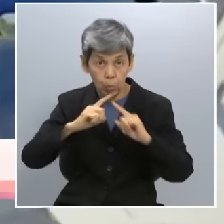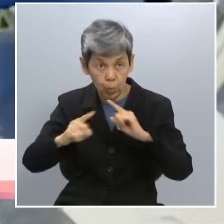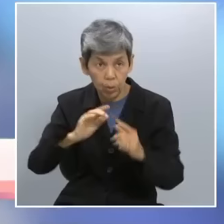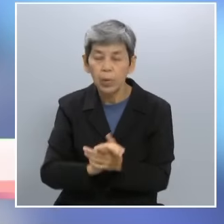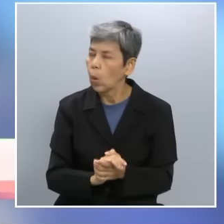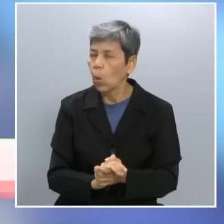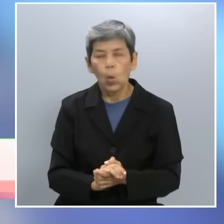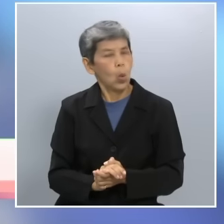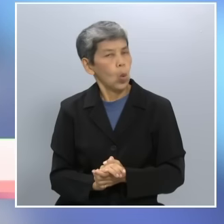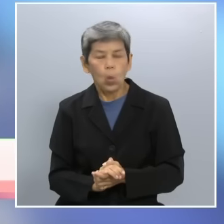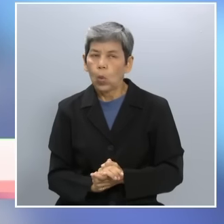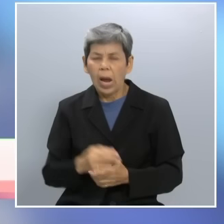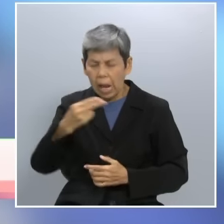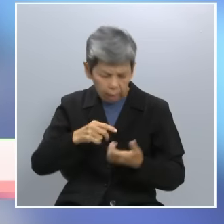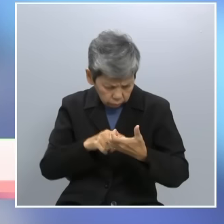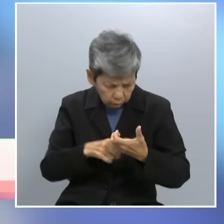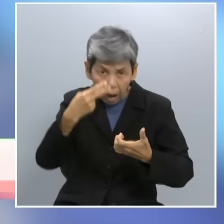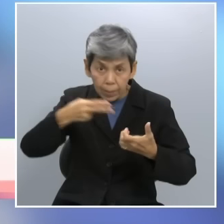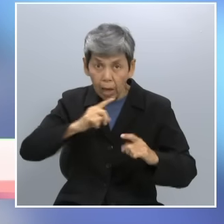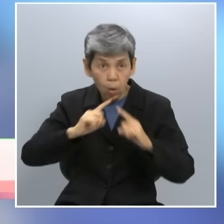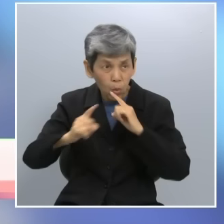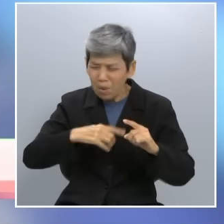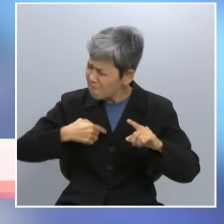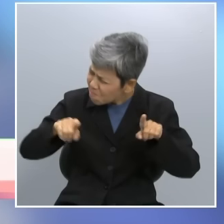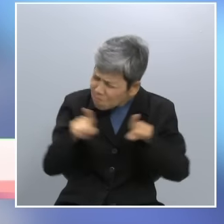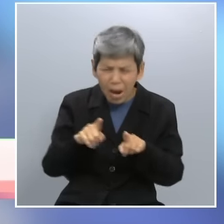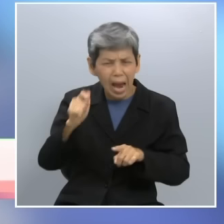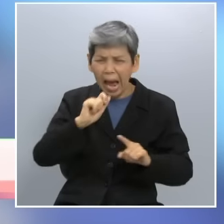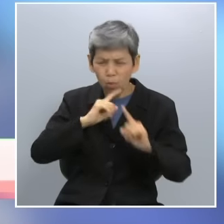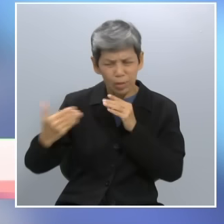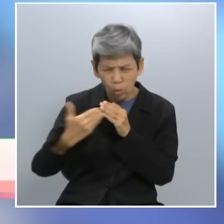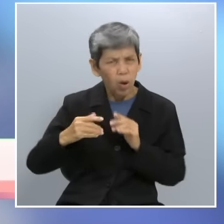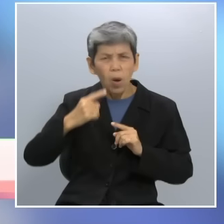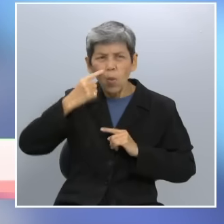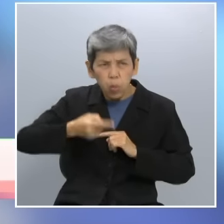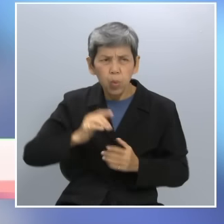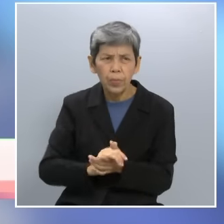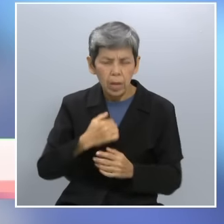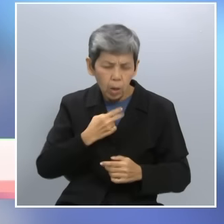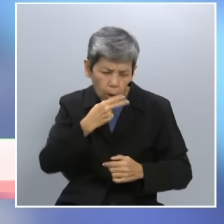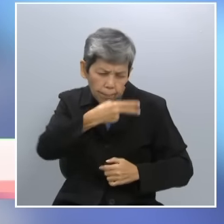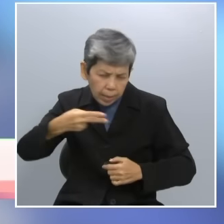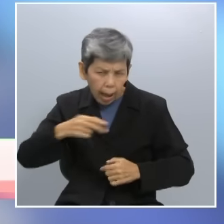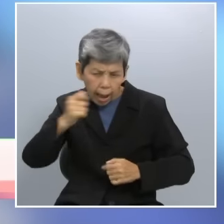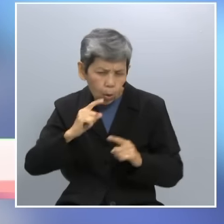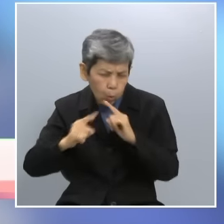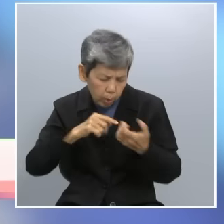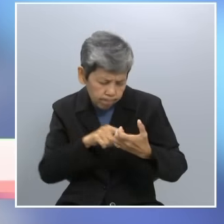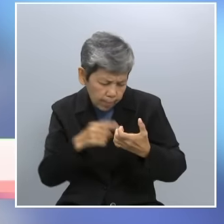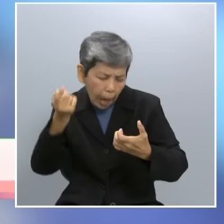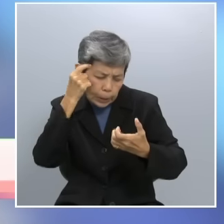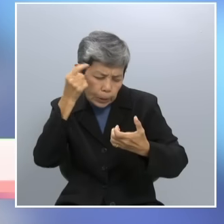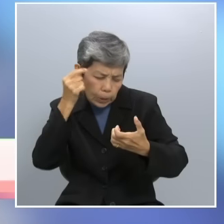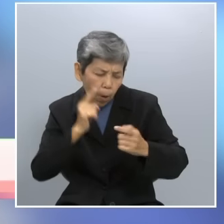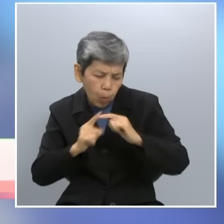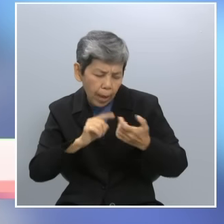เนียนมากเนียนทางหลานบอกว่าภาษาในการคุยกันเหมือนกับที่อาคุยกับตนมากเพราะมันน่าจะดูแล้วว่าอาหลานเคคุยกันยังไงคุยกันยังไงใช้